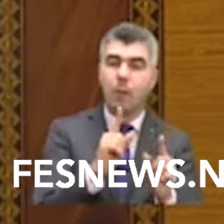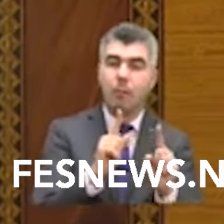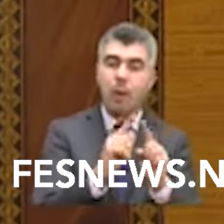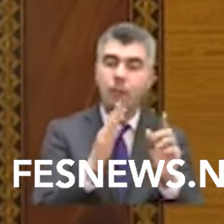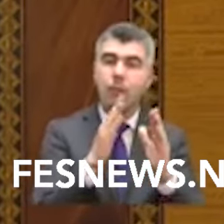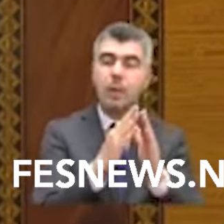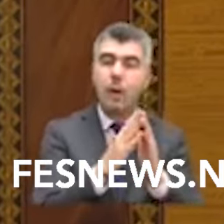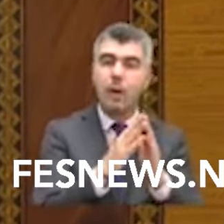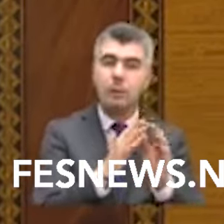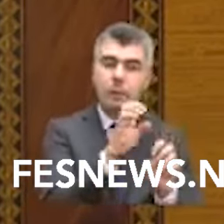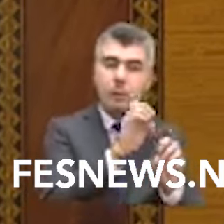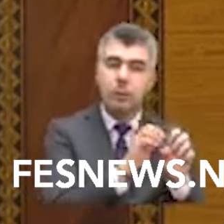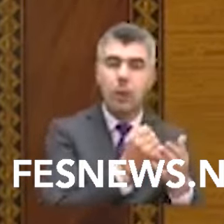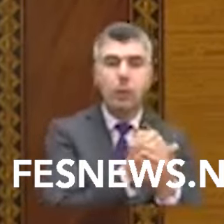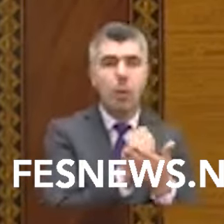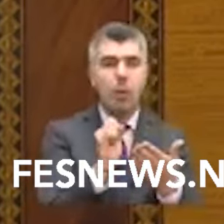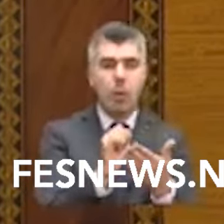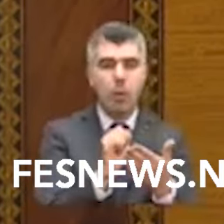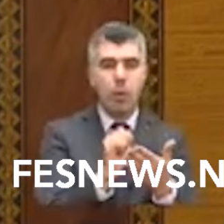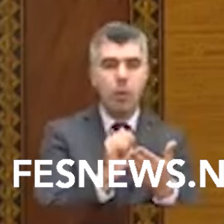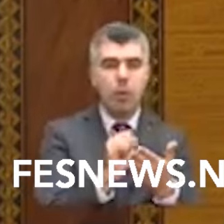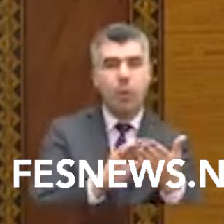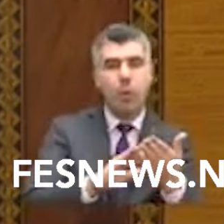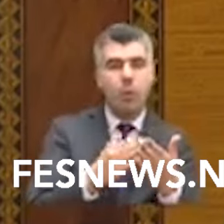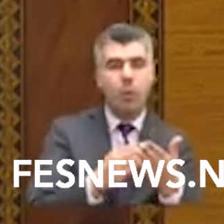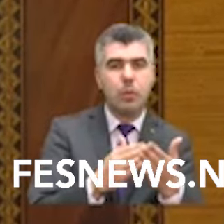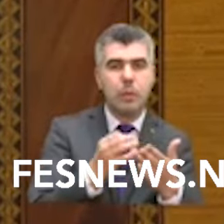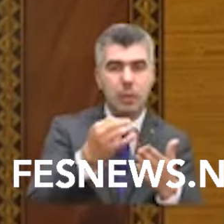اللائق والقضائي على دور الصفيح